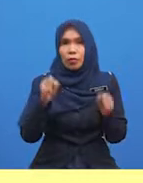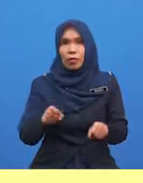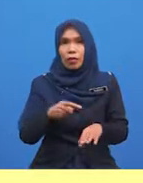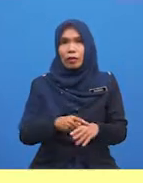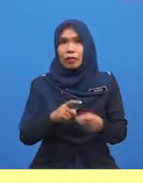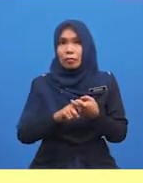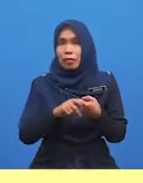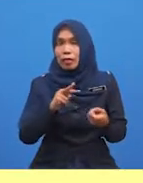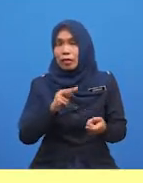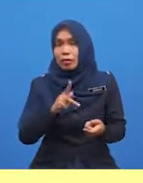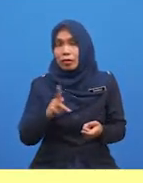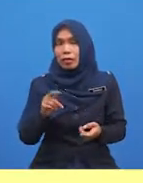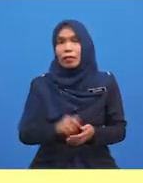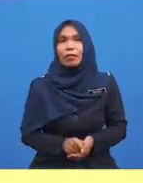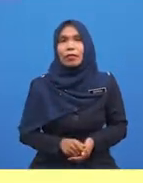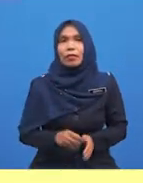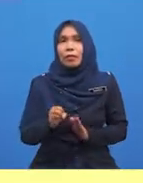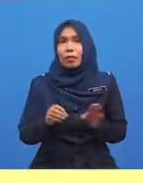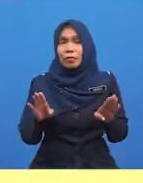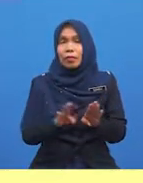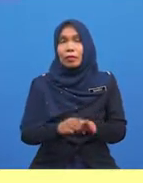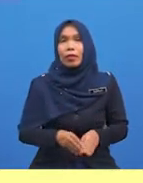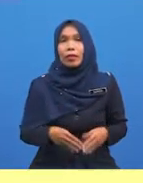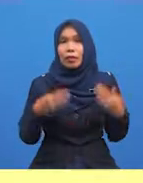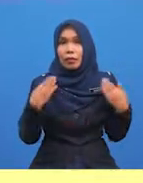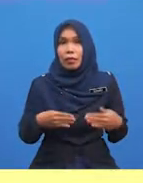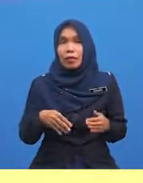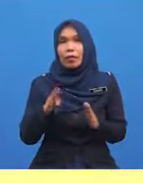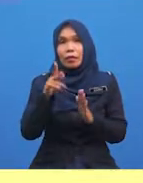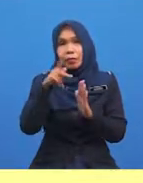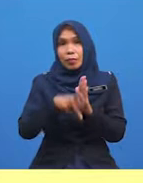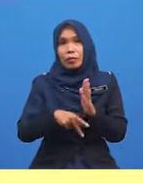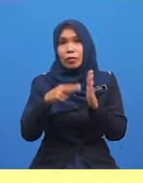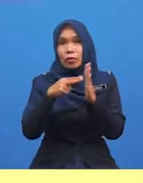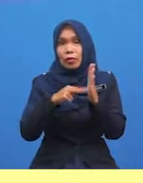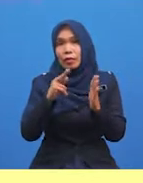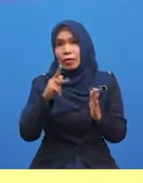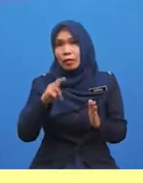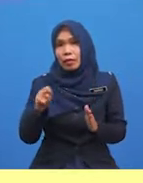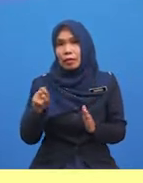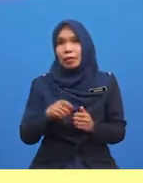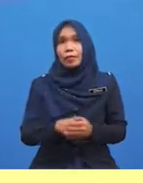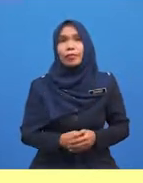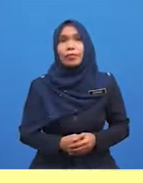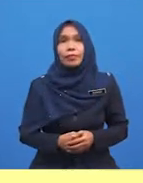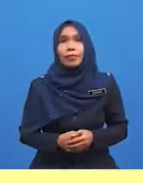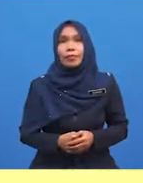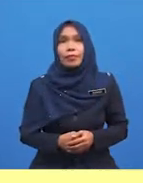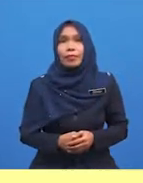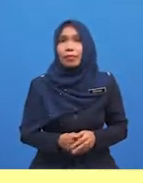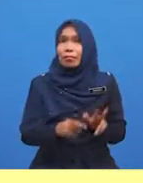badan perundangan. Manakala yang akhir sekali, badan kehakiman atau judisiari